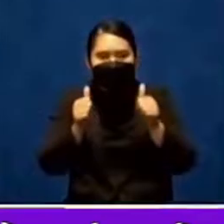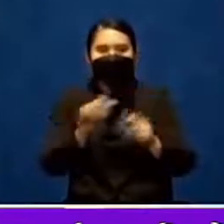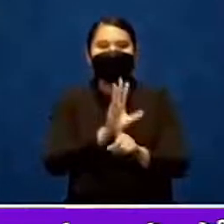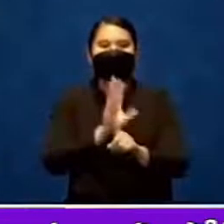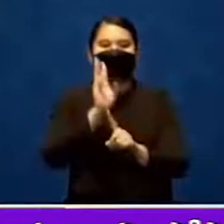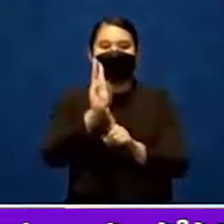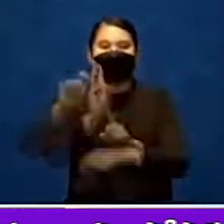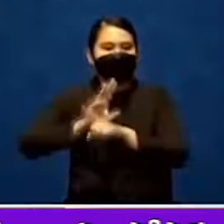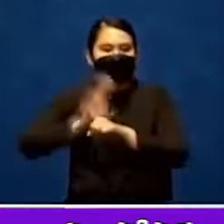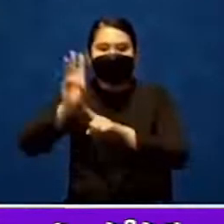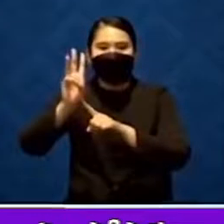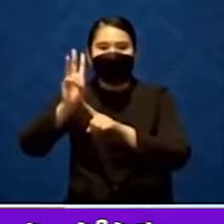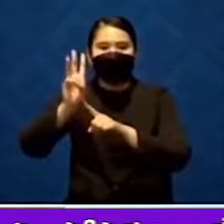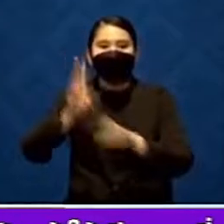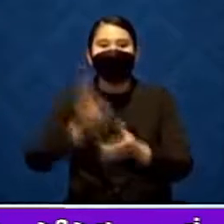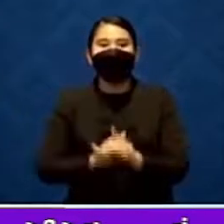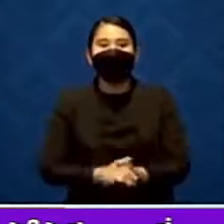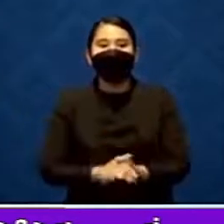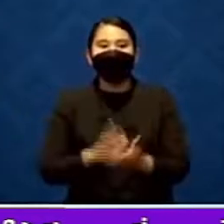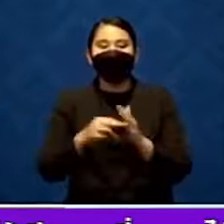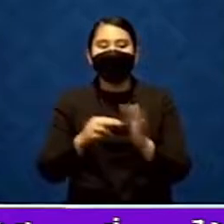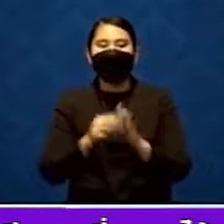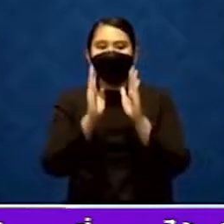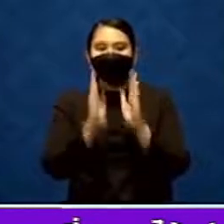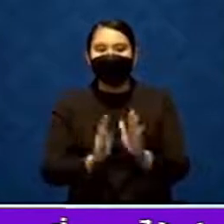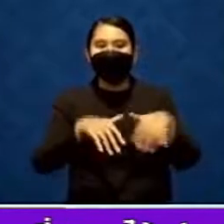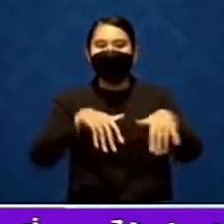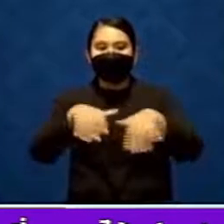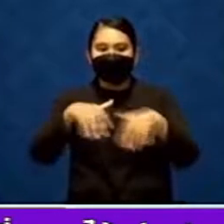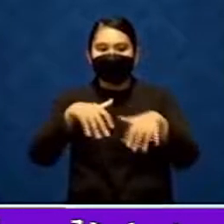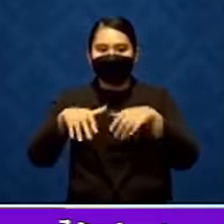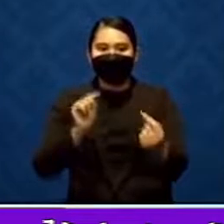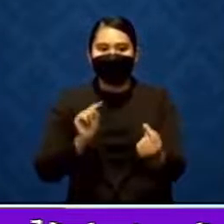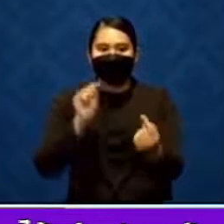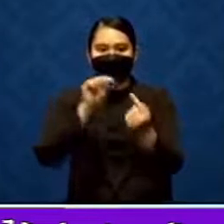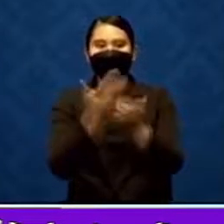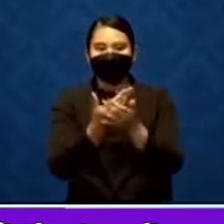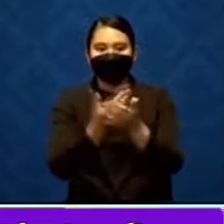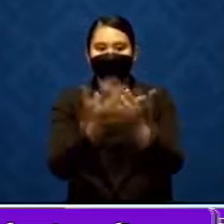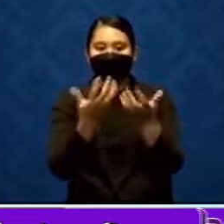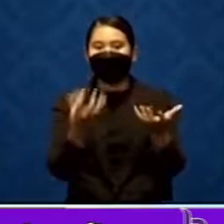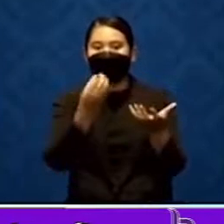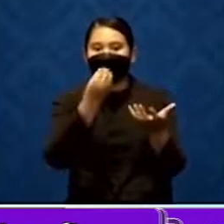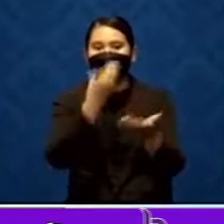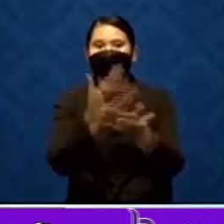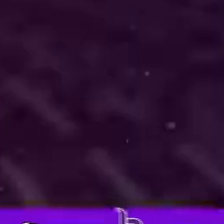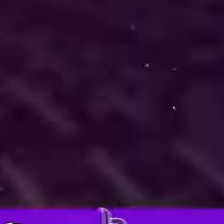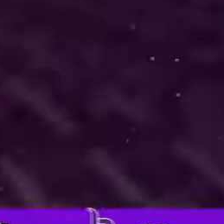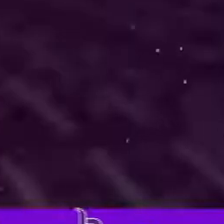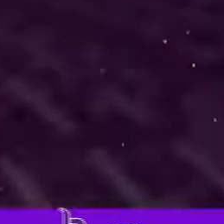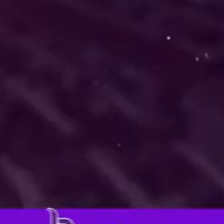เอเชียครับนั่นคือประชาชนเข้าถึงอาหารได้ในราคาที่เหมาะสมกับราย